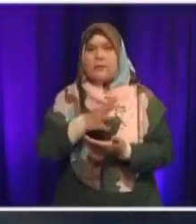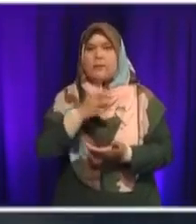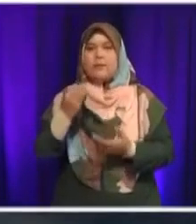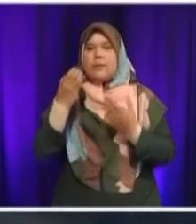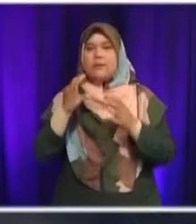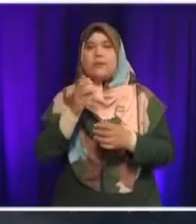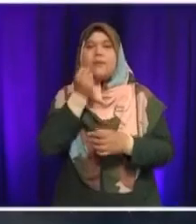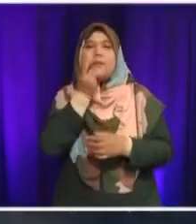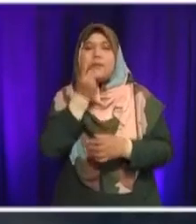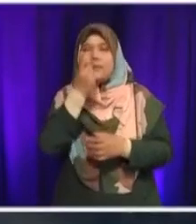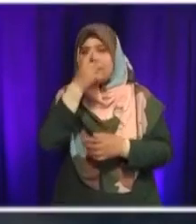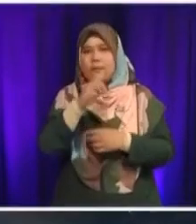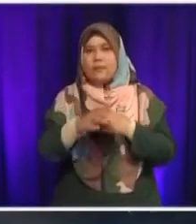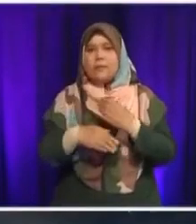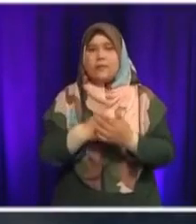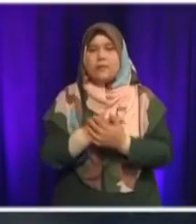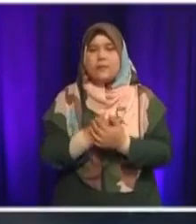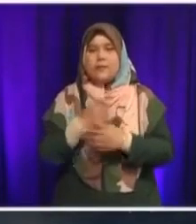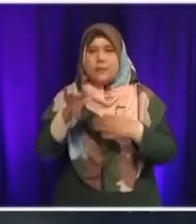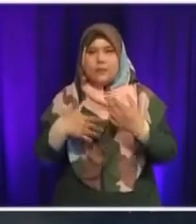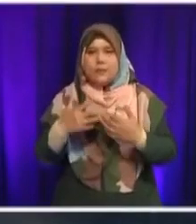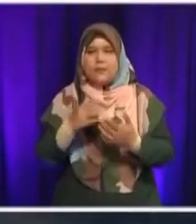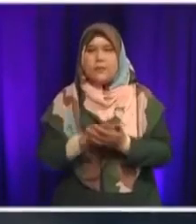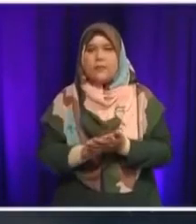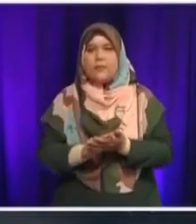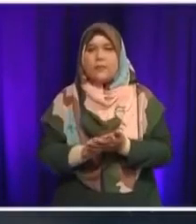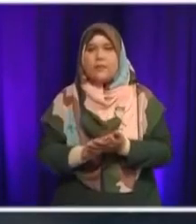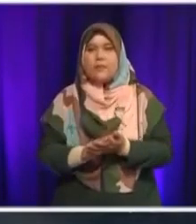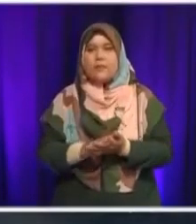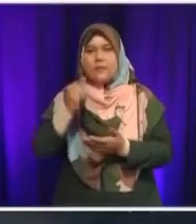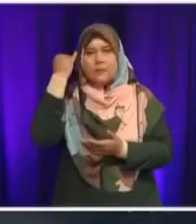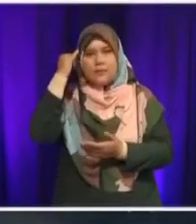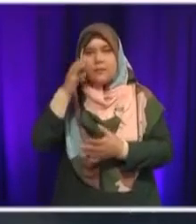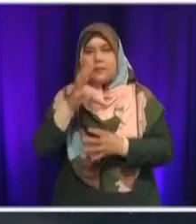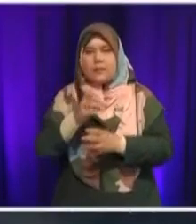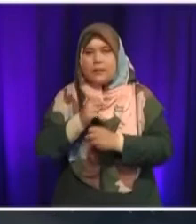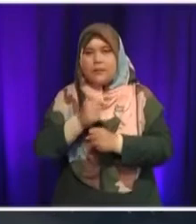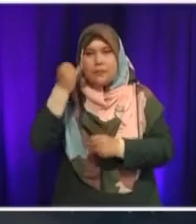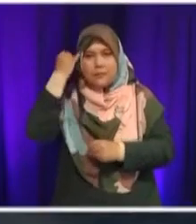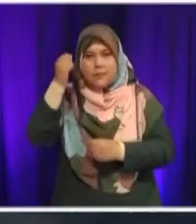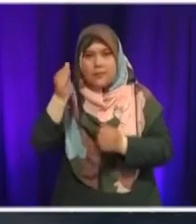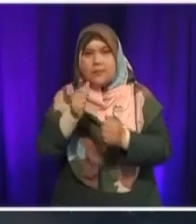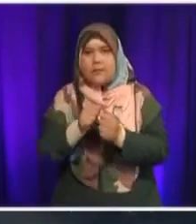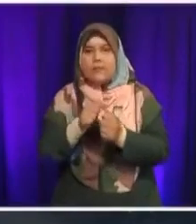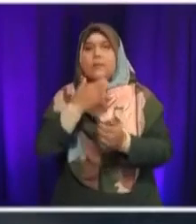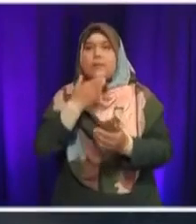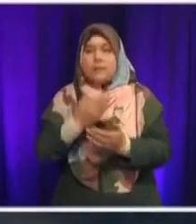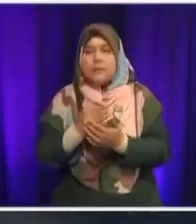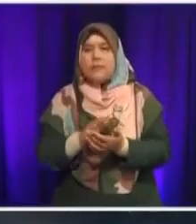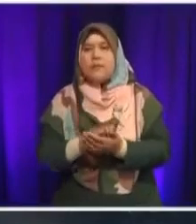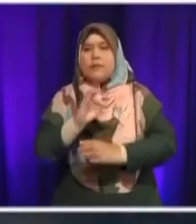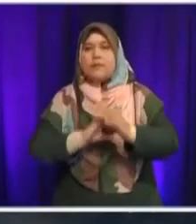sama kami untuk episode hari ini diharapkan ilmu yang telah diberikan dapat menemui manfaat kepada semua yang menonton cari untuk kita